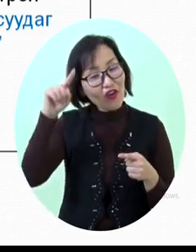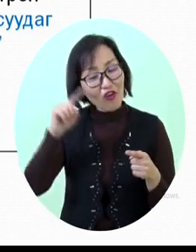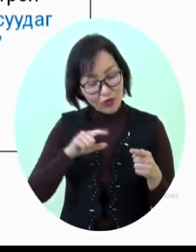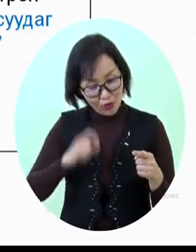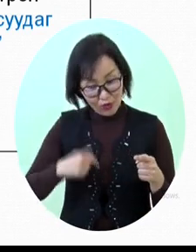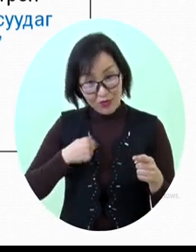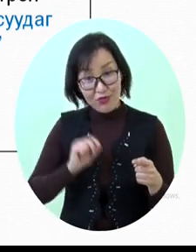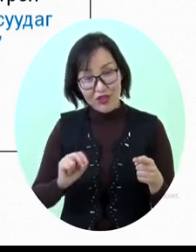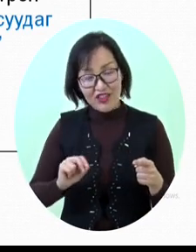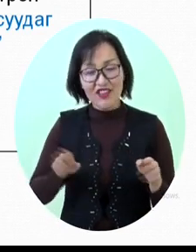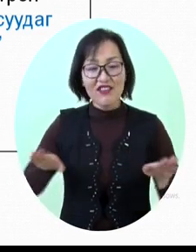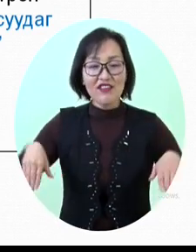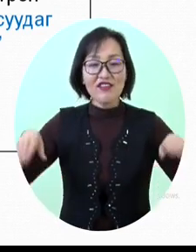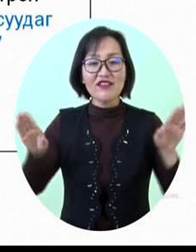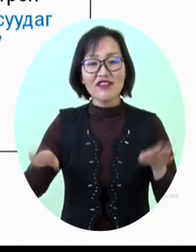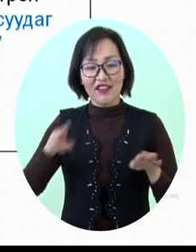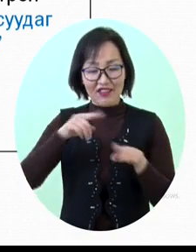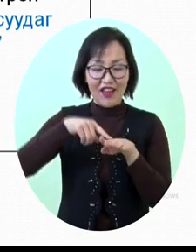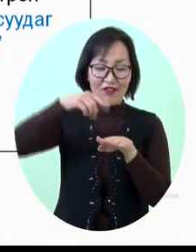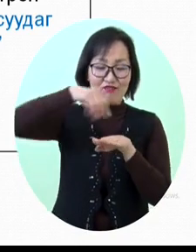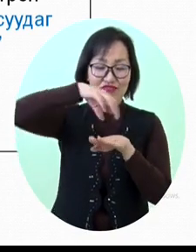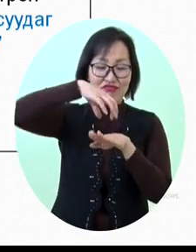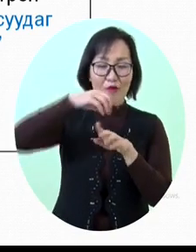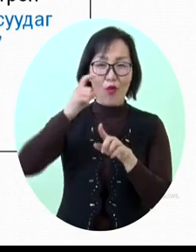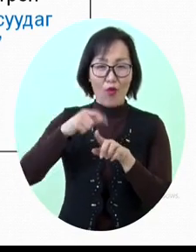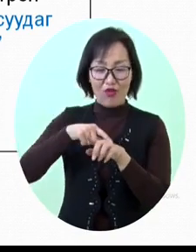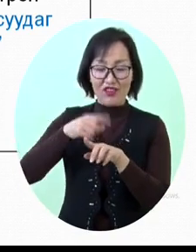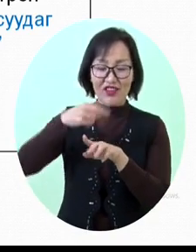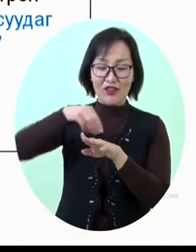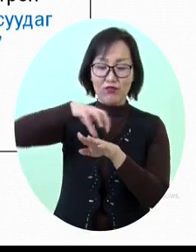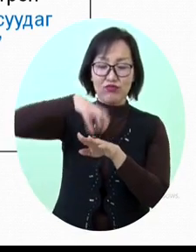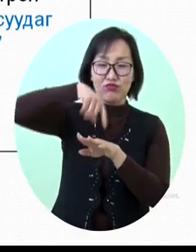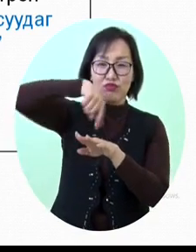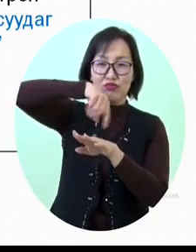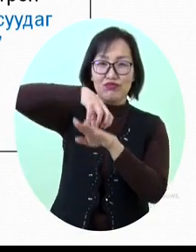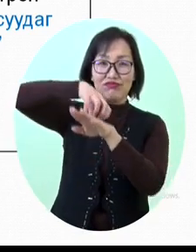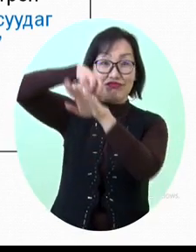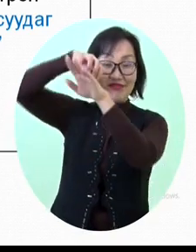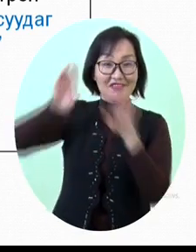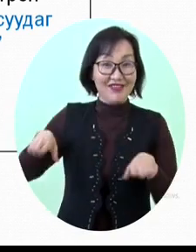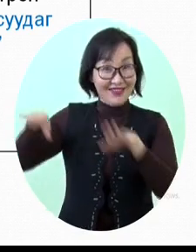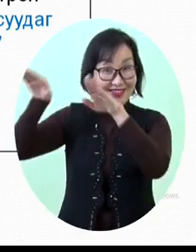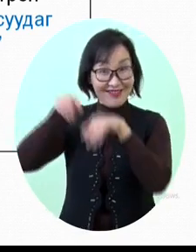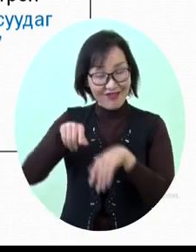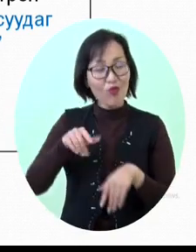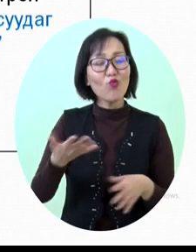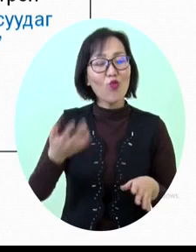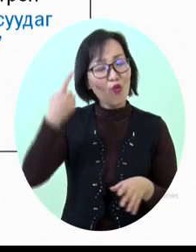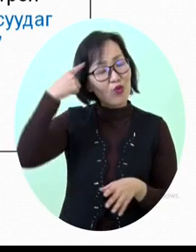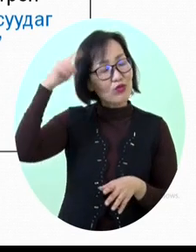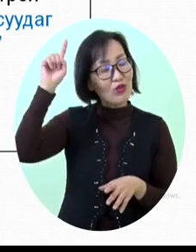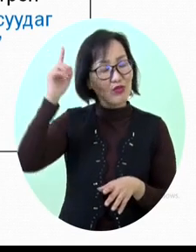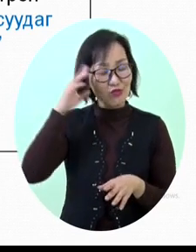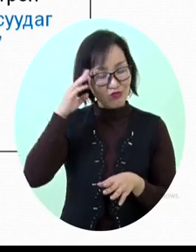бичгтээ нисдэг хэлбрээр урнаар дүрслэн төсөөлөн бодож бичсэн байна. Тэгвэл энэ зохиолын маань уран